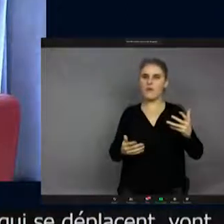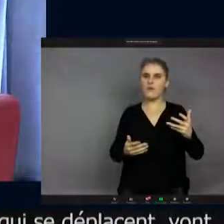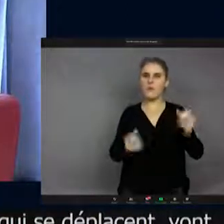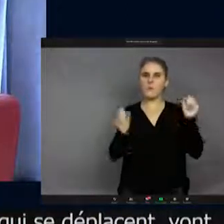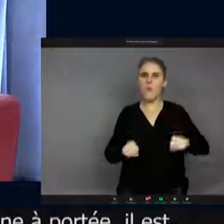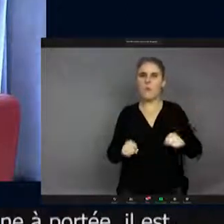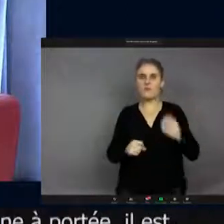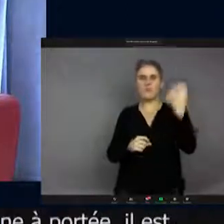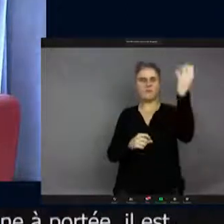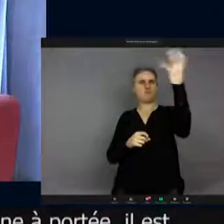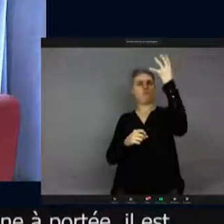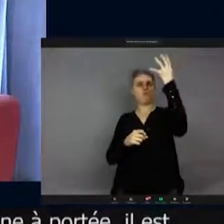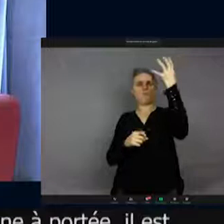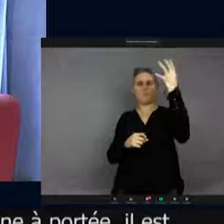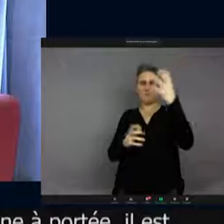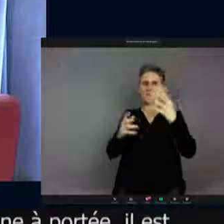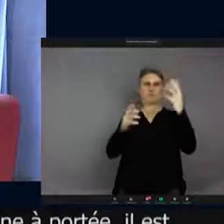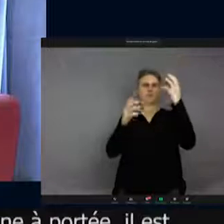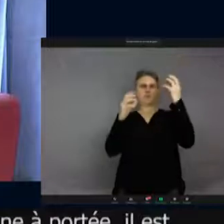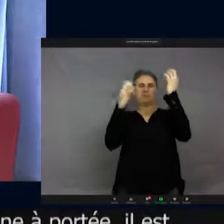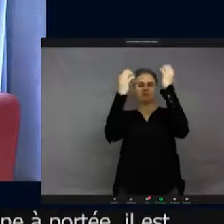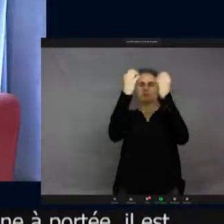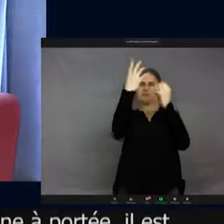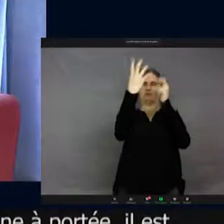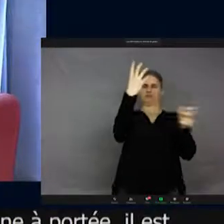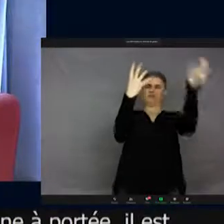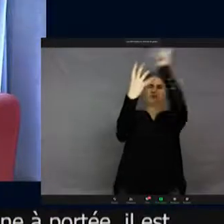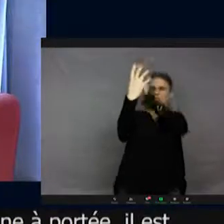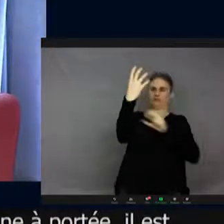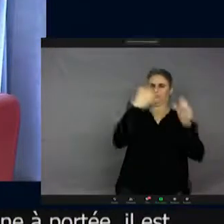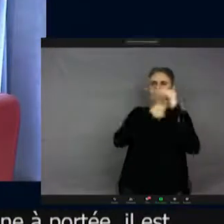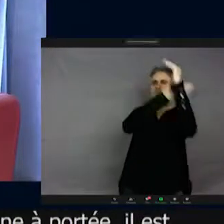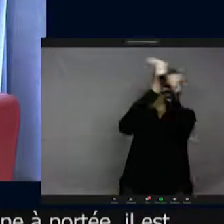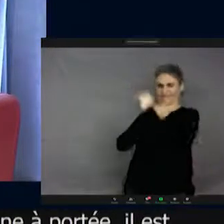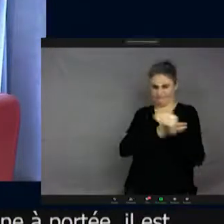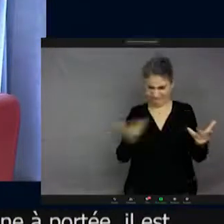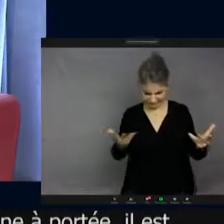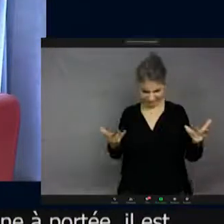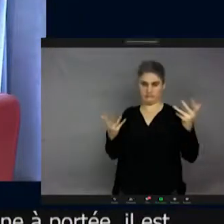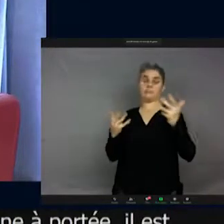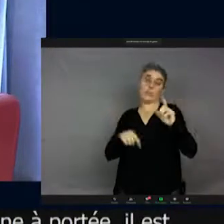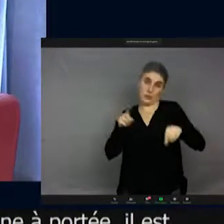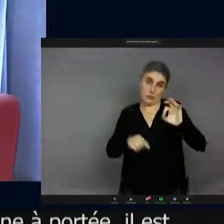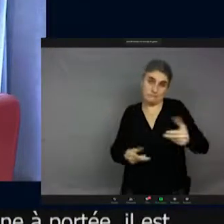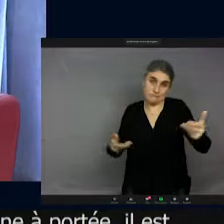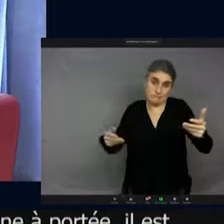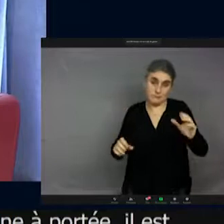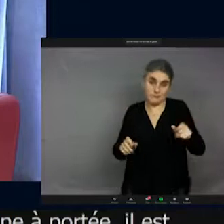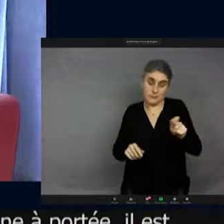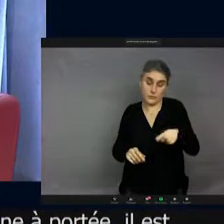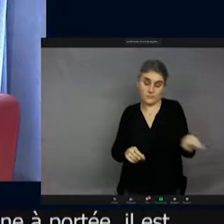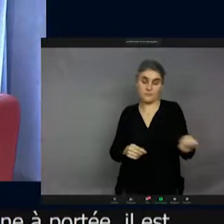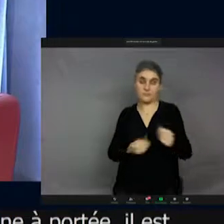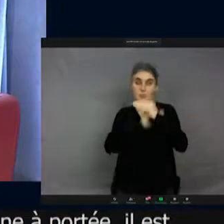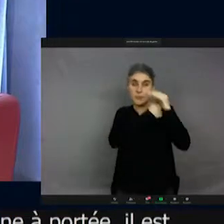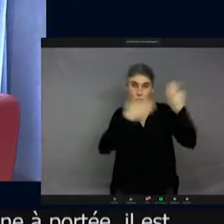de lumière, du coup, va faire qu'il va tourner en rond autour d'une petite ampoule. Et dedans, il y a quelques papillons de nuit, bien sûr, qu'on peut observer